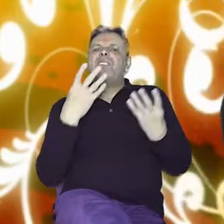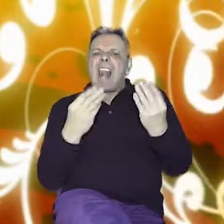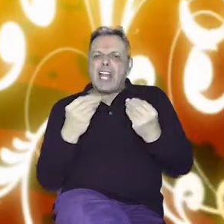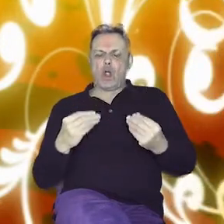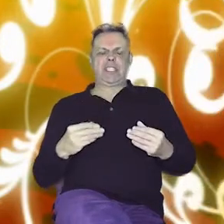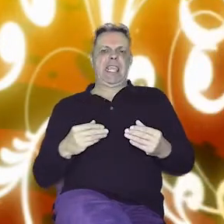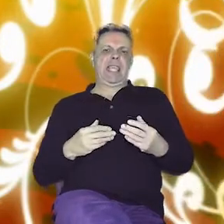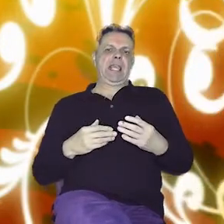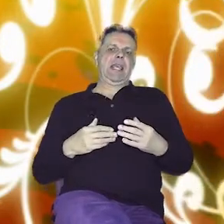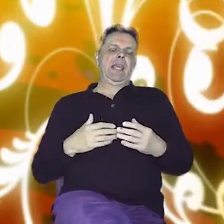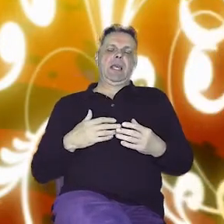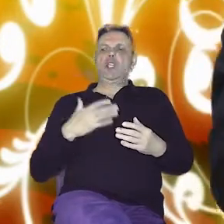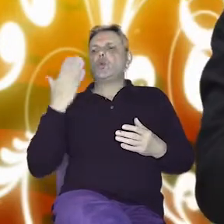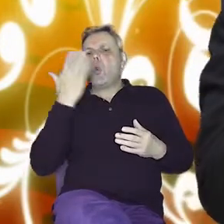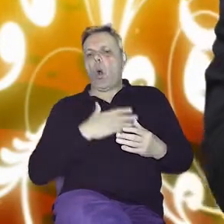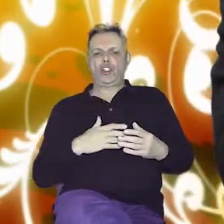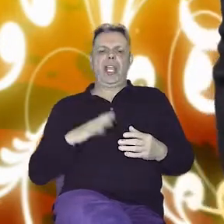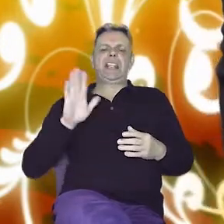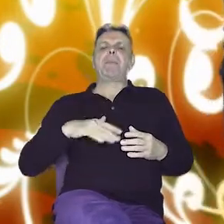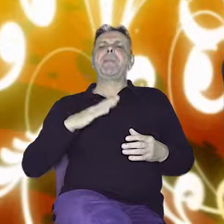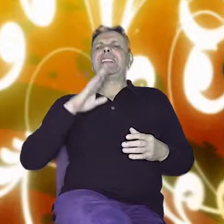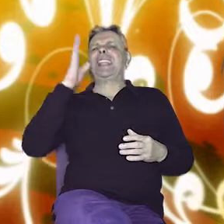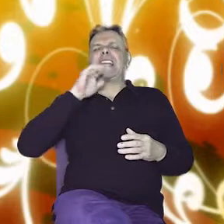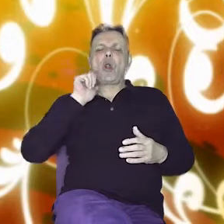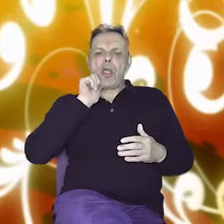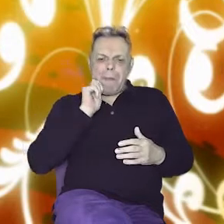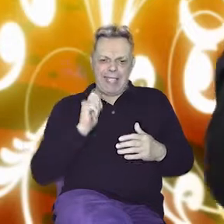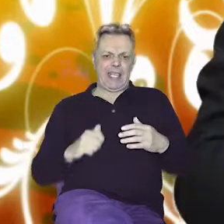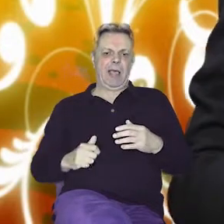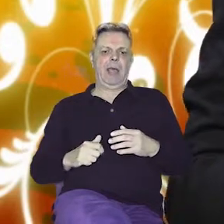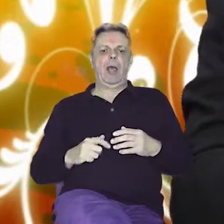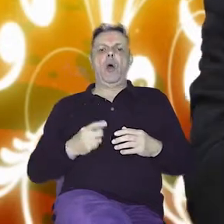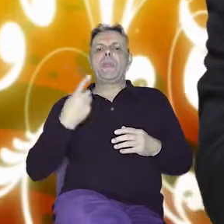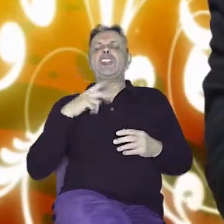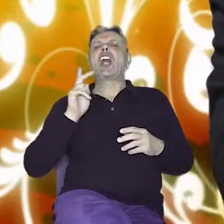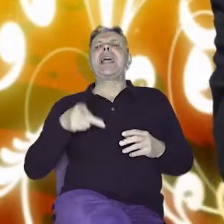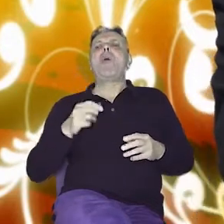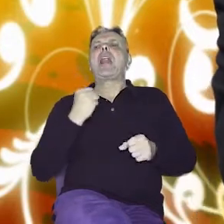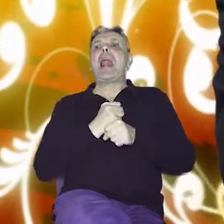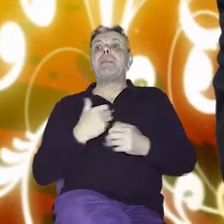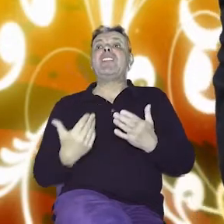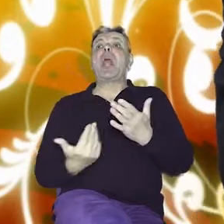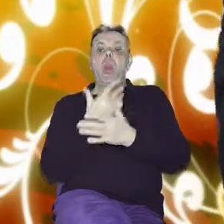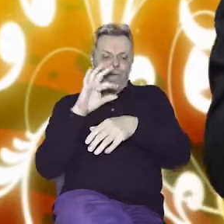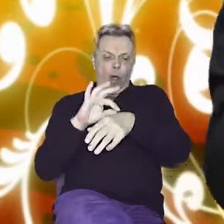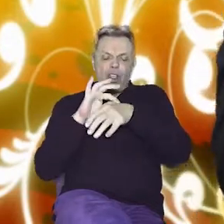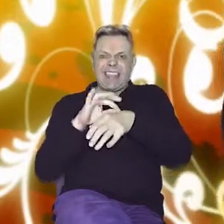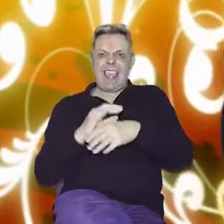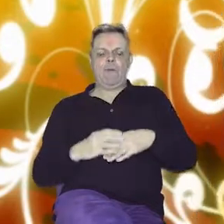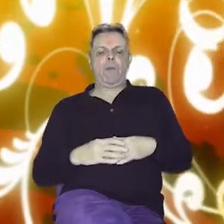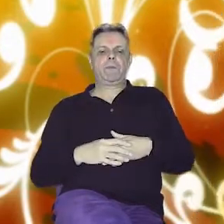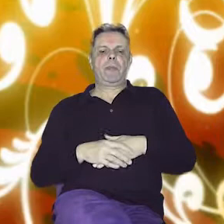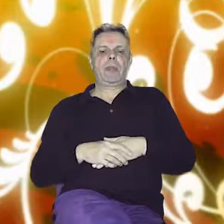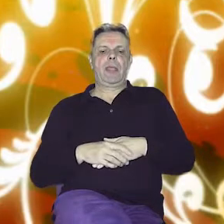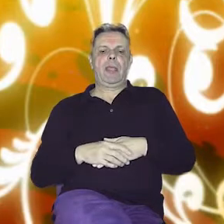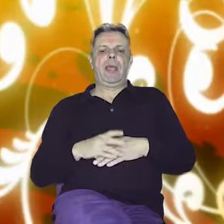znači adekvatne dovodnje i odvodnje, treba imati proteina, crvenog mesa, na primjer. Treba dovoljno proteina, jer nečega